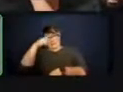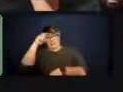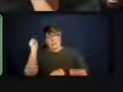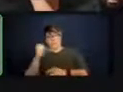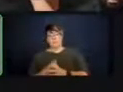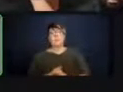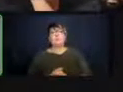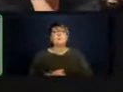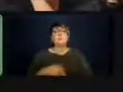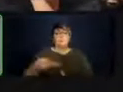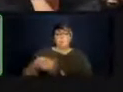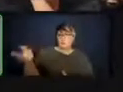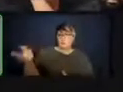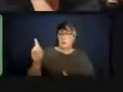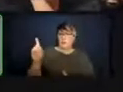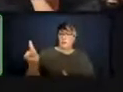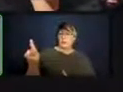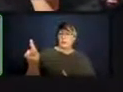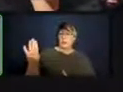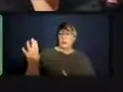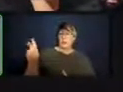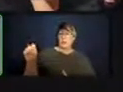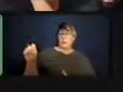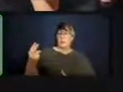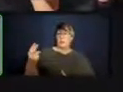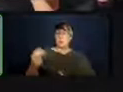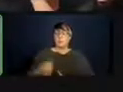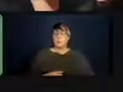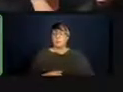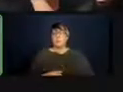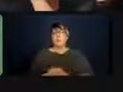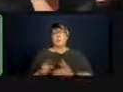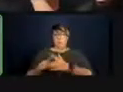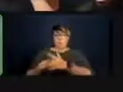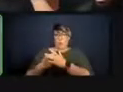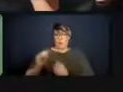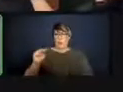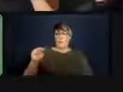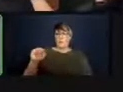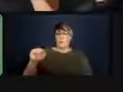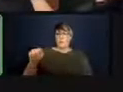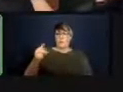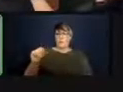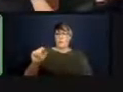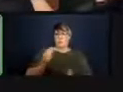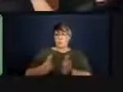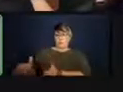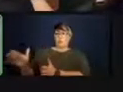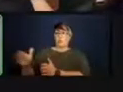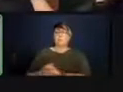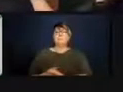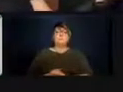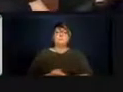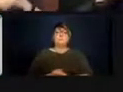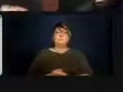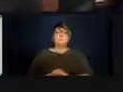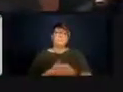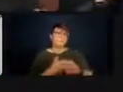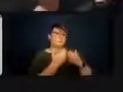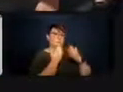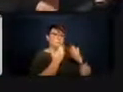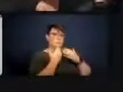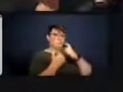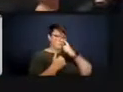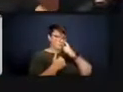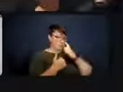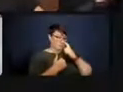mwaka 2023 tunatarajia kuwa tutakuwa tumeshughulikia mambo haya yote. Asante.